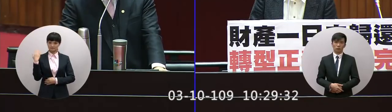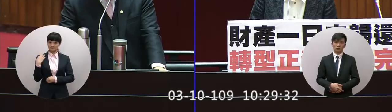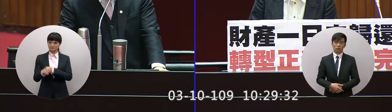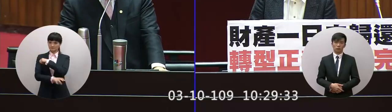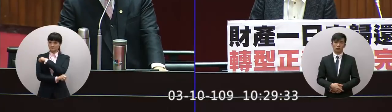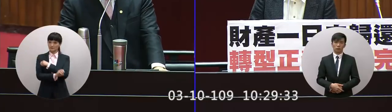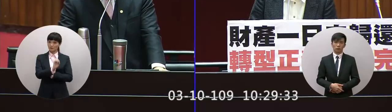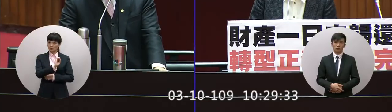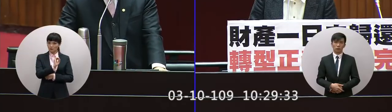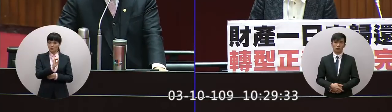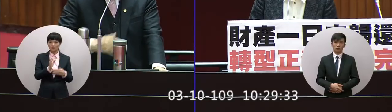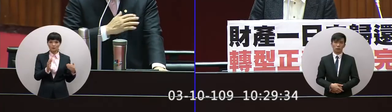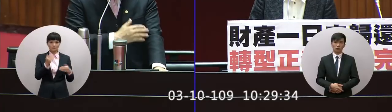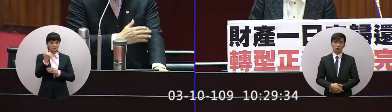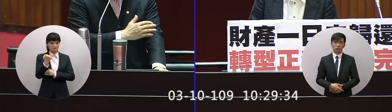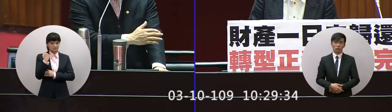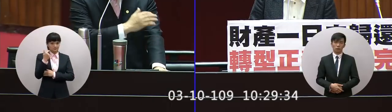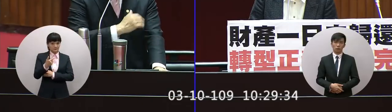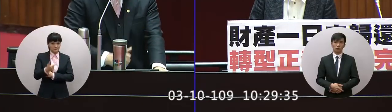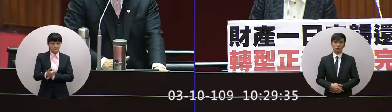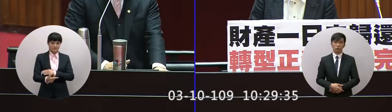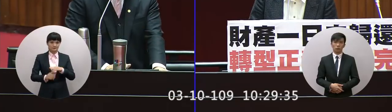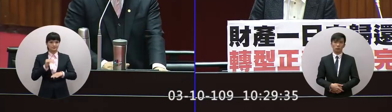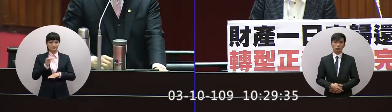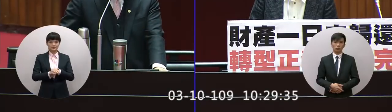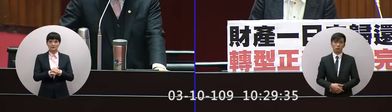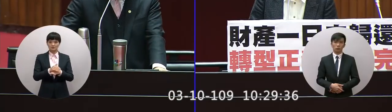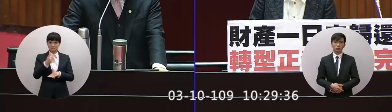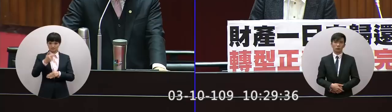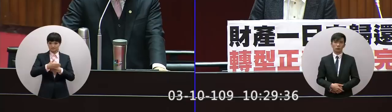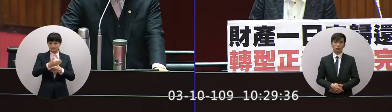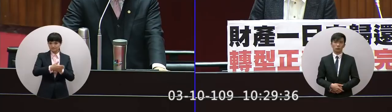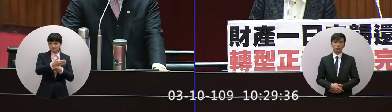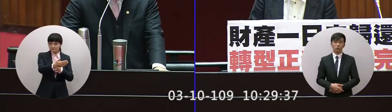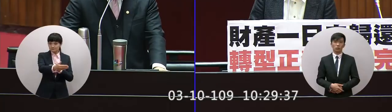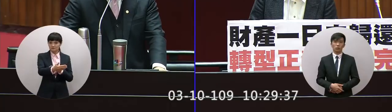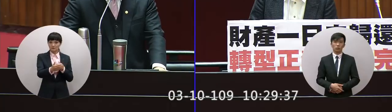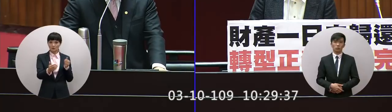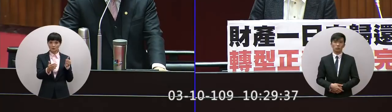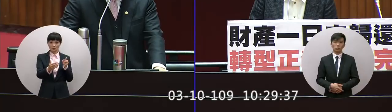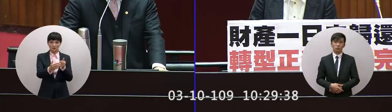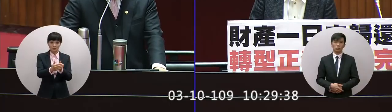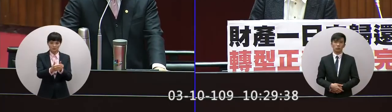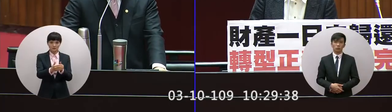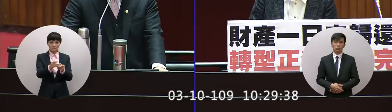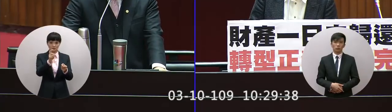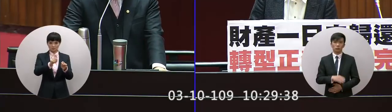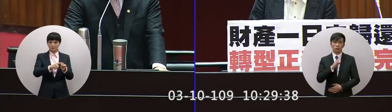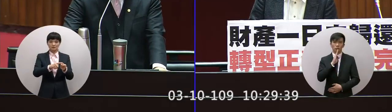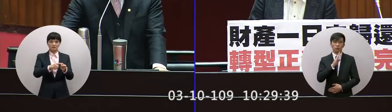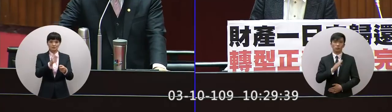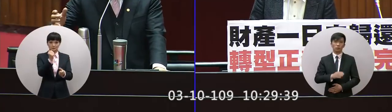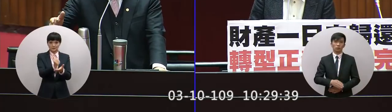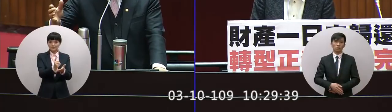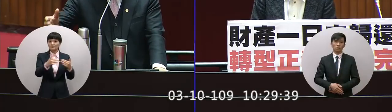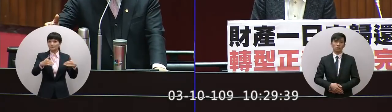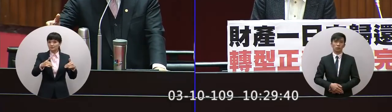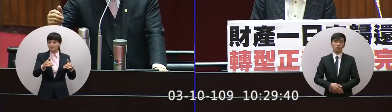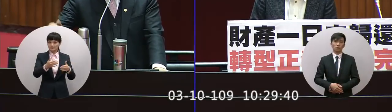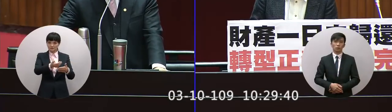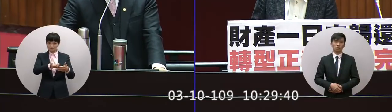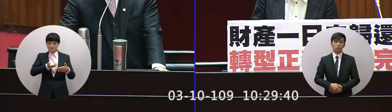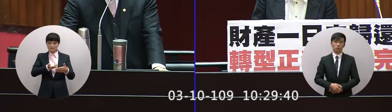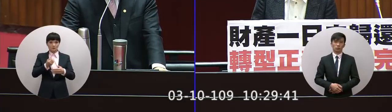是非常辛苦的，现在还要一步一步做，还未完成的工作还非常的多。 是， 所以我们会